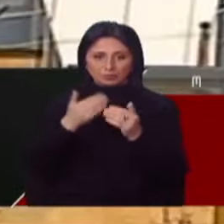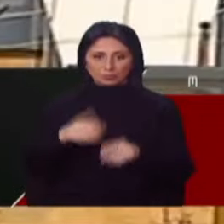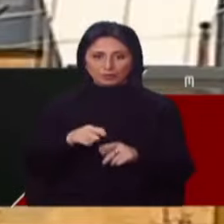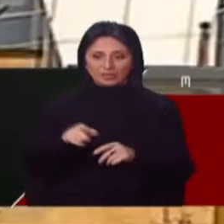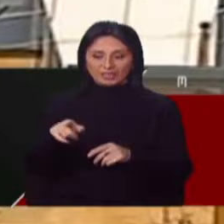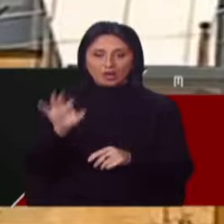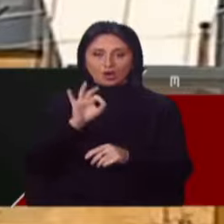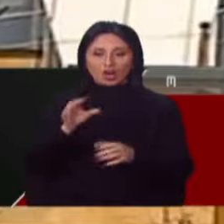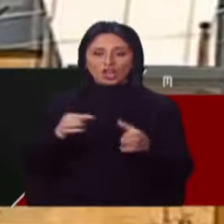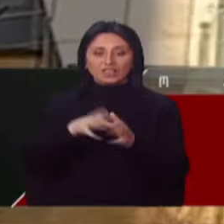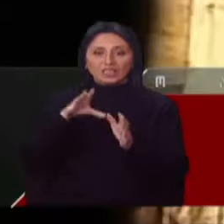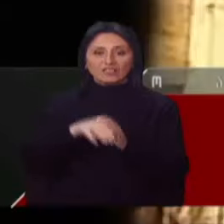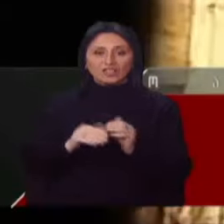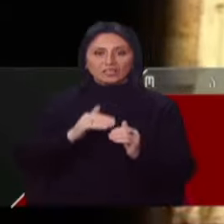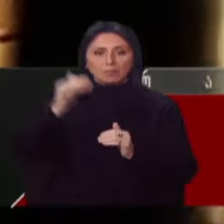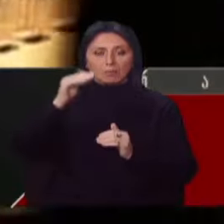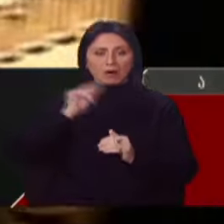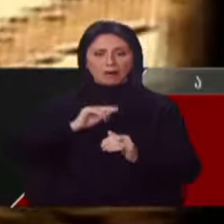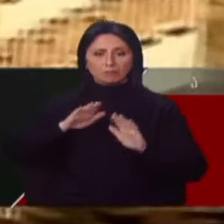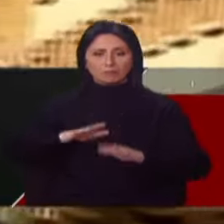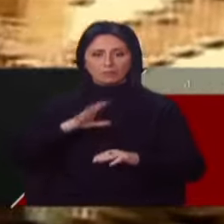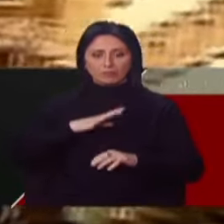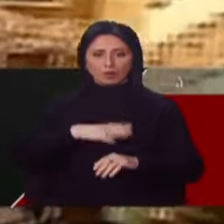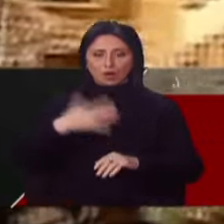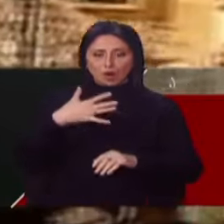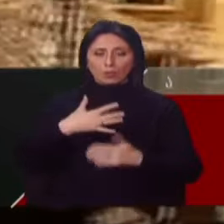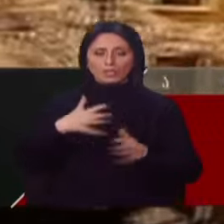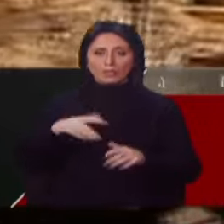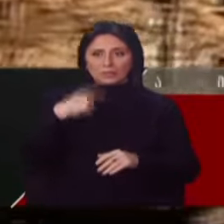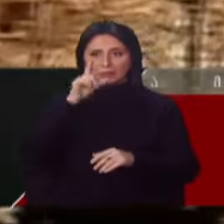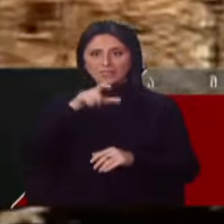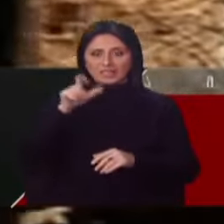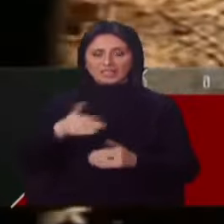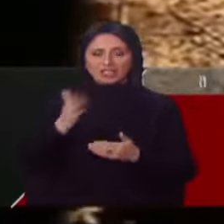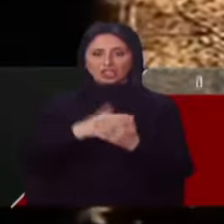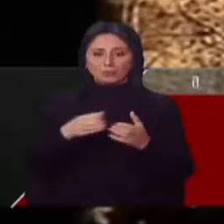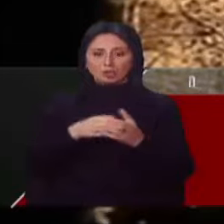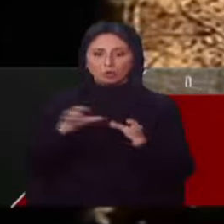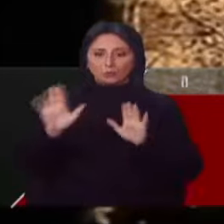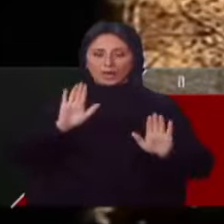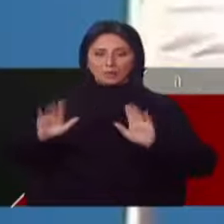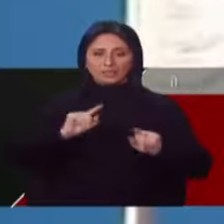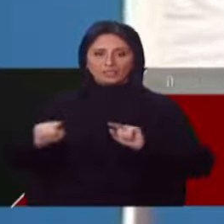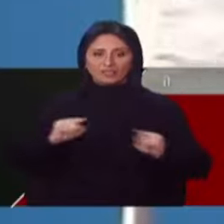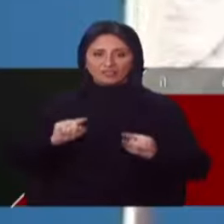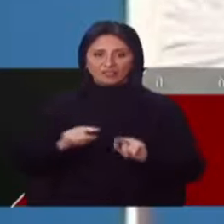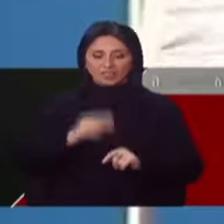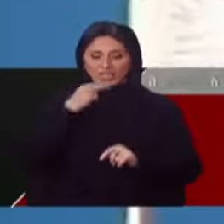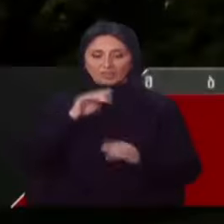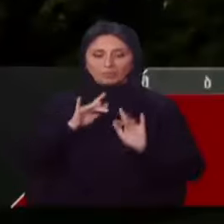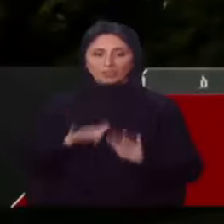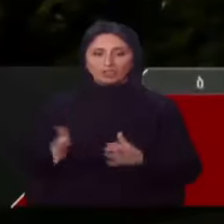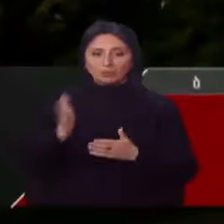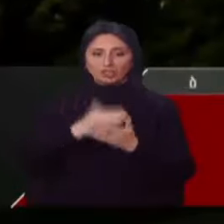ცნობით ის აღნიშნულ დაჯგუფებაში მაღალ პოზიციას იკავებდა და 50-ზე მეტი პირისგან შემდგარ ჯგუფს ხელმძღვანელობდა. Დანაშაულებრივი